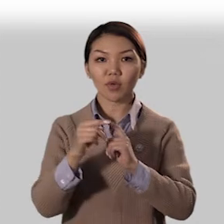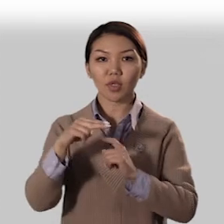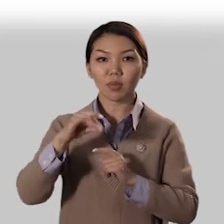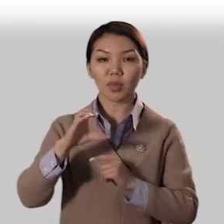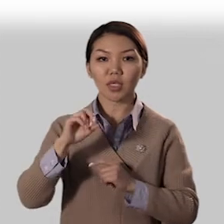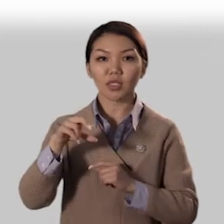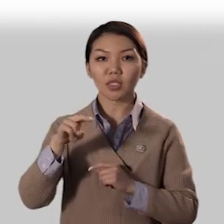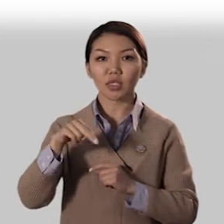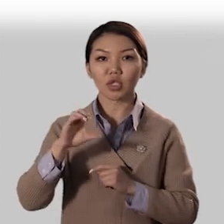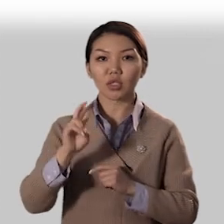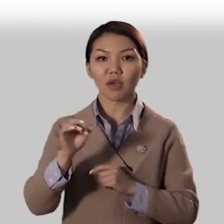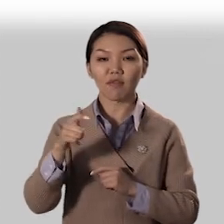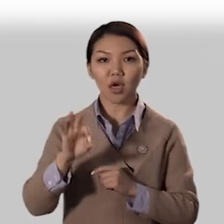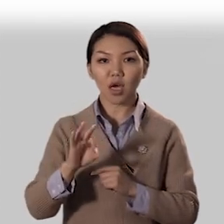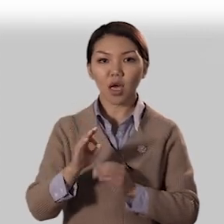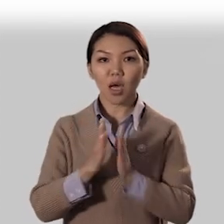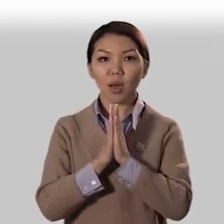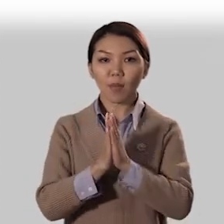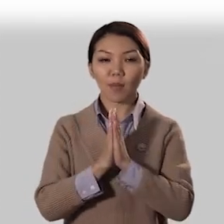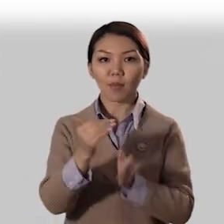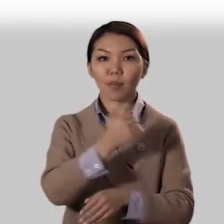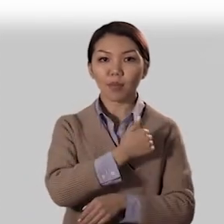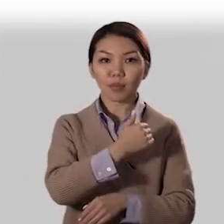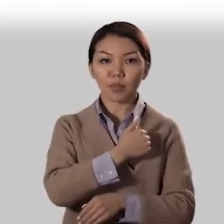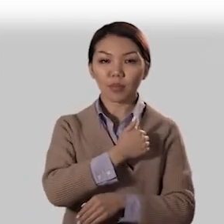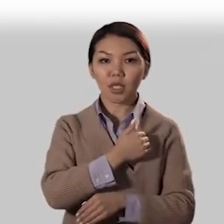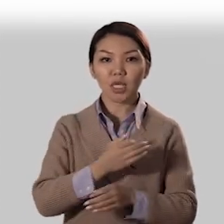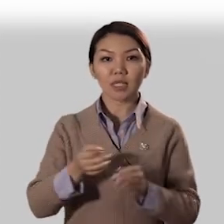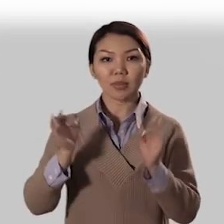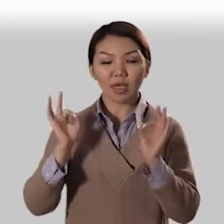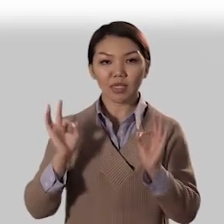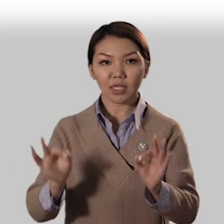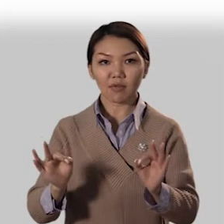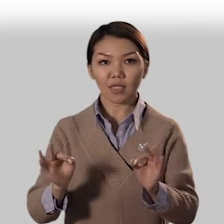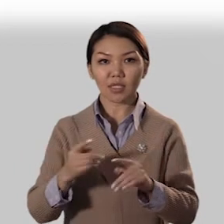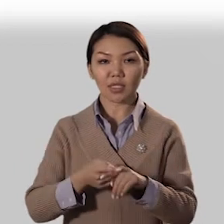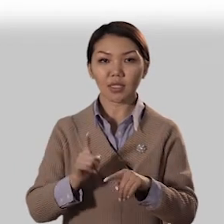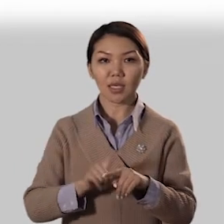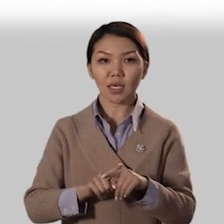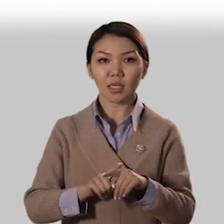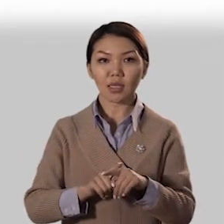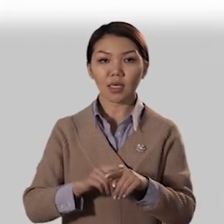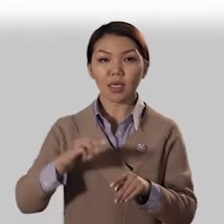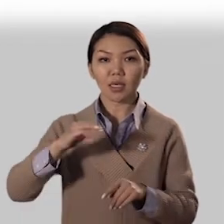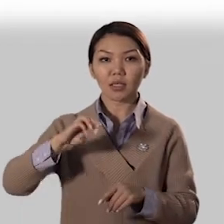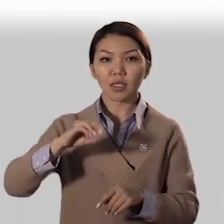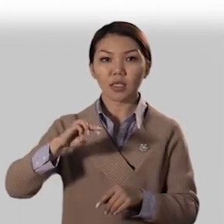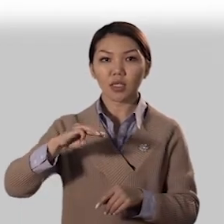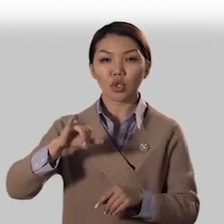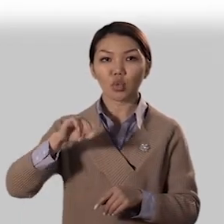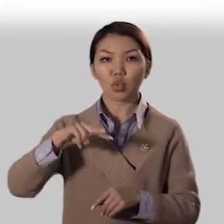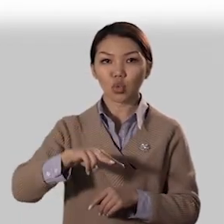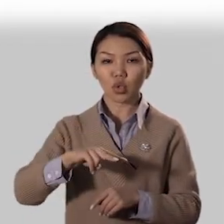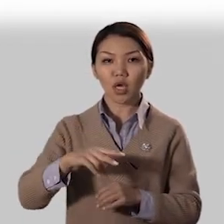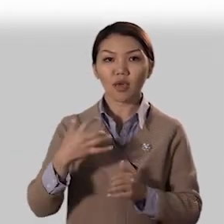пожелания просьба справедливость это титул в среднеазиатских ханствах 19